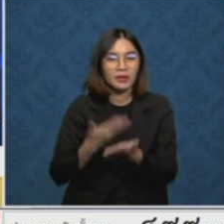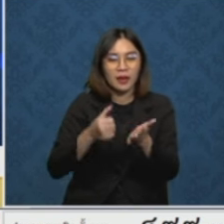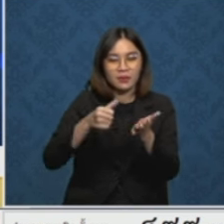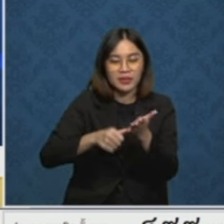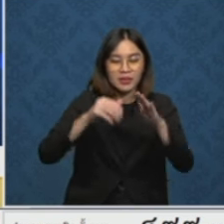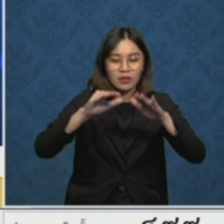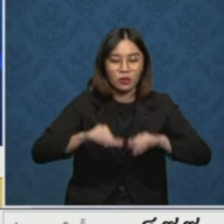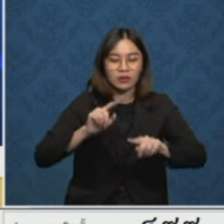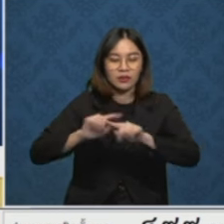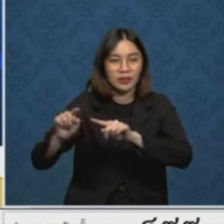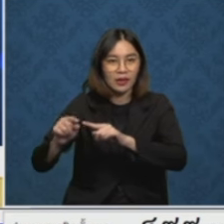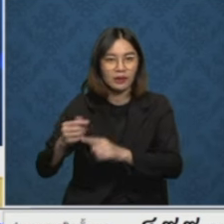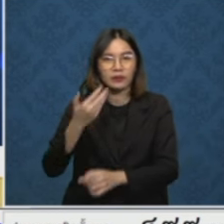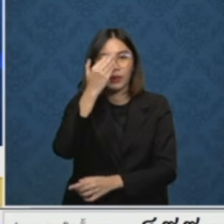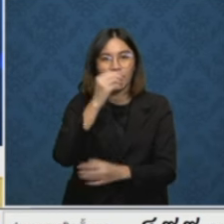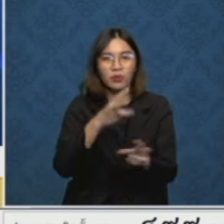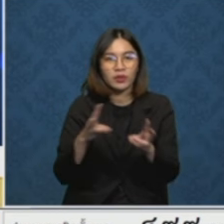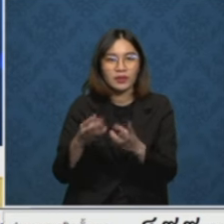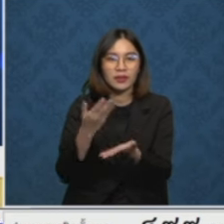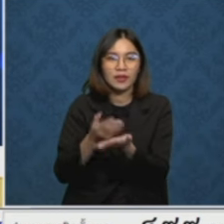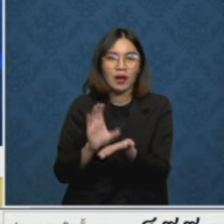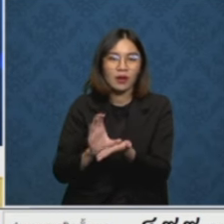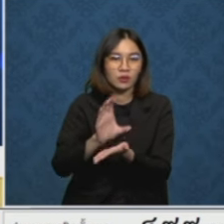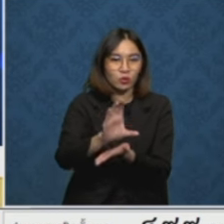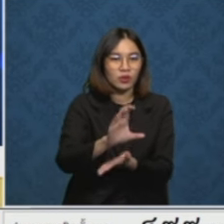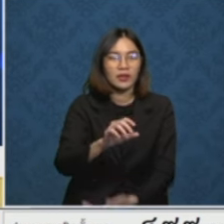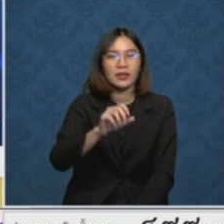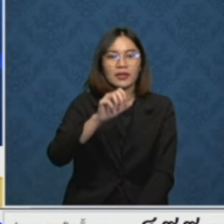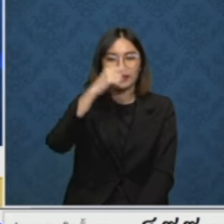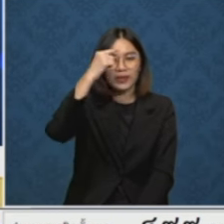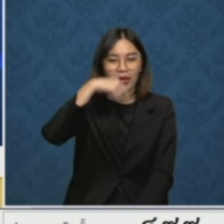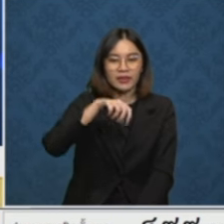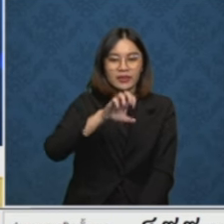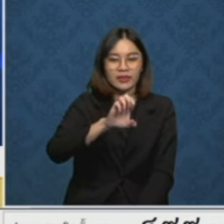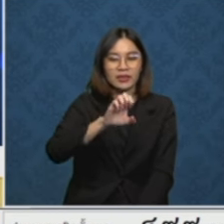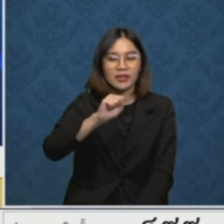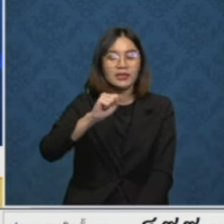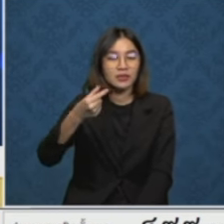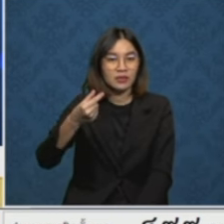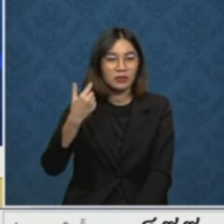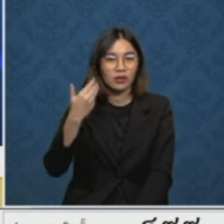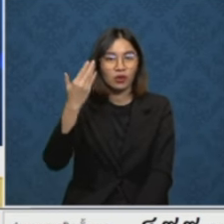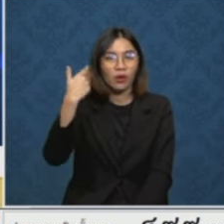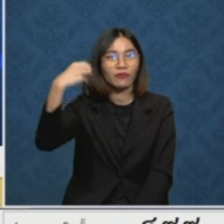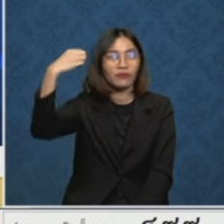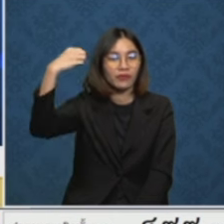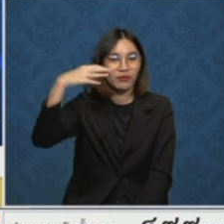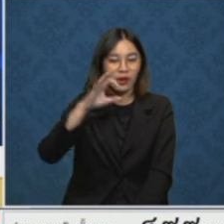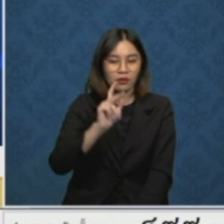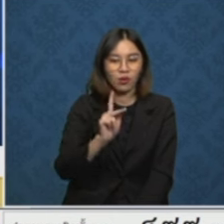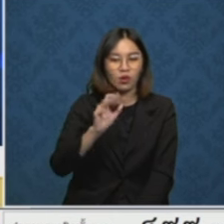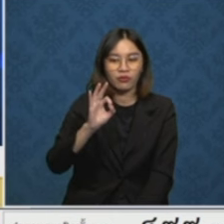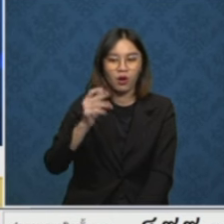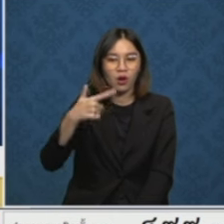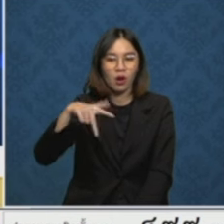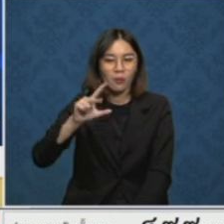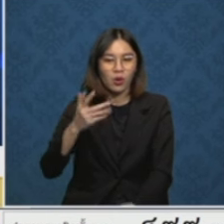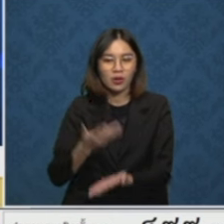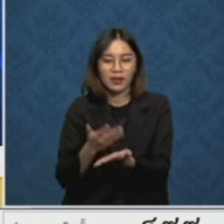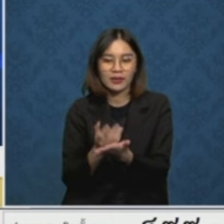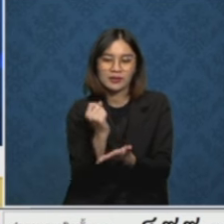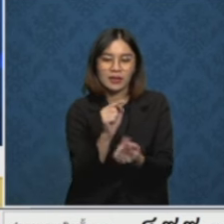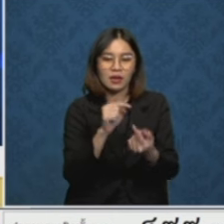เงินได้เพิ่มผ่านการลงทุนไทย ESG นะคะเคยพูดไว้ว่ากฟผ.เนี่ยจะนำส่งรายได้ของรัฐได้ลดล